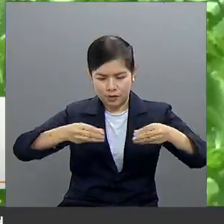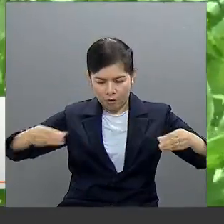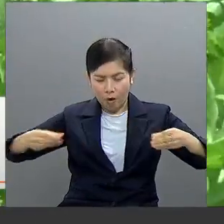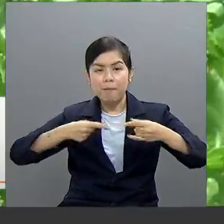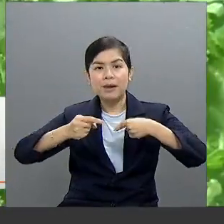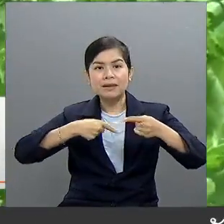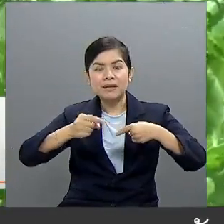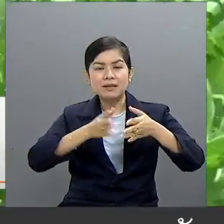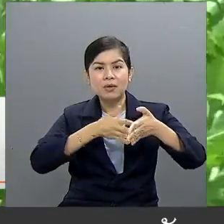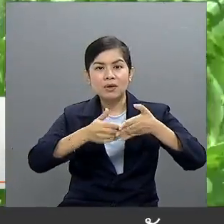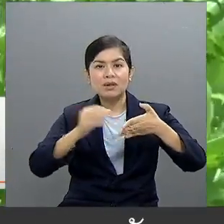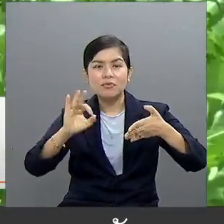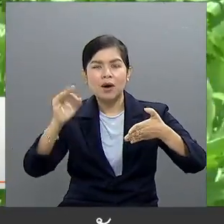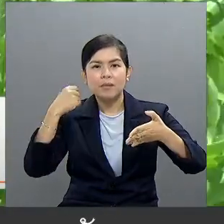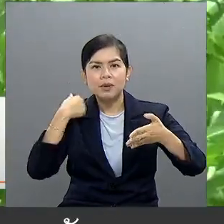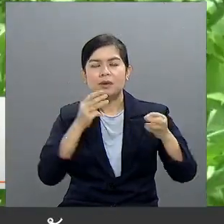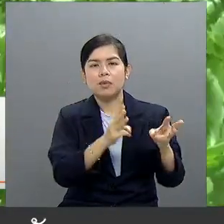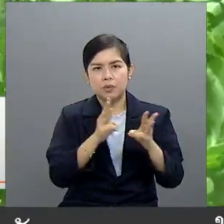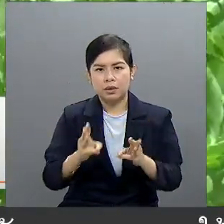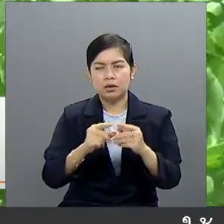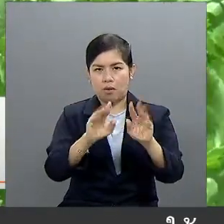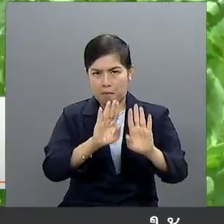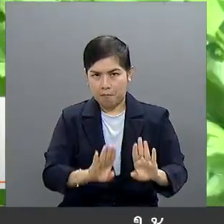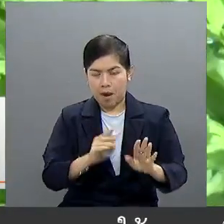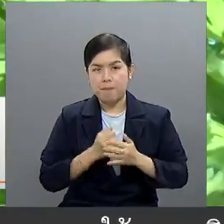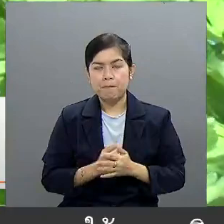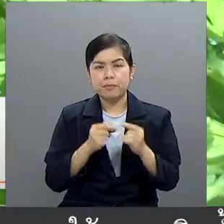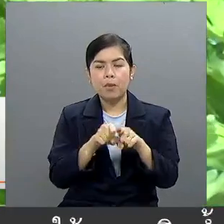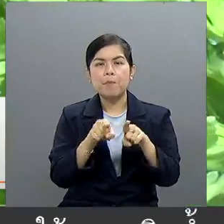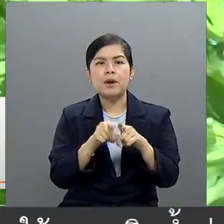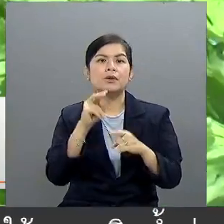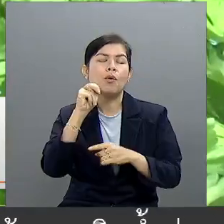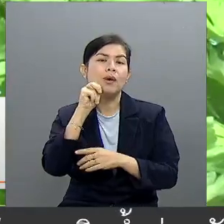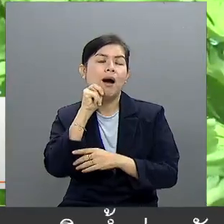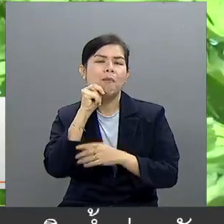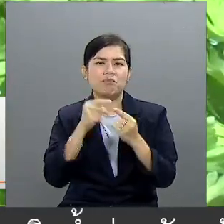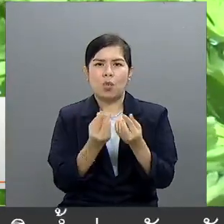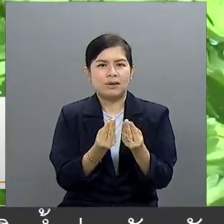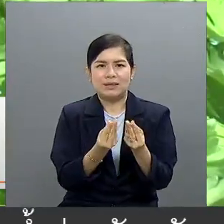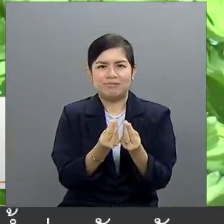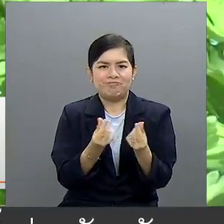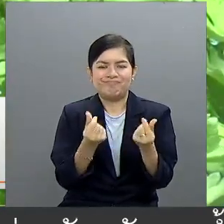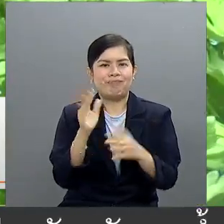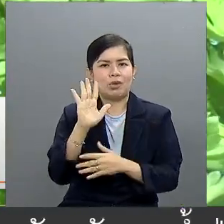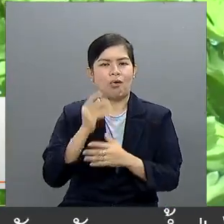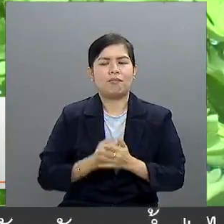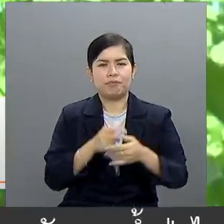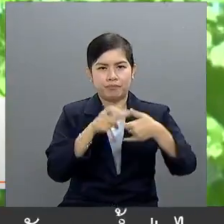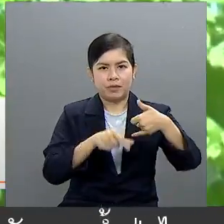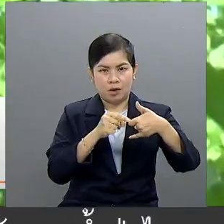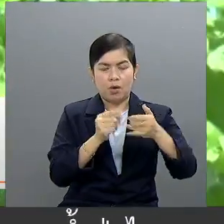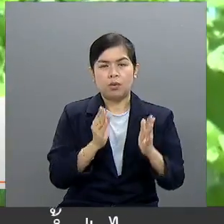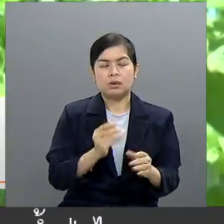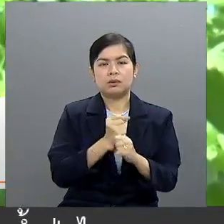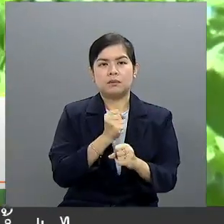แบบของวิธีการปลูกพืชแบบลอยฟ้าไฮโดรโปนิกแบบน้ำไหลครับมีคุณพรชัยคำมีนะครับเกษตรกรในพื้นที่ตำบลท่าวัง